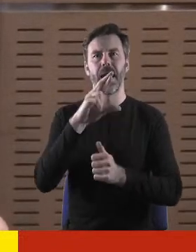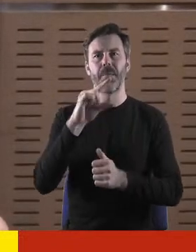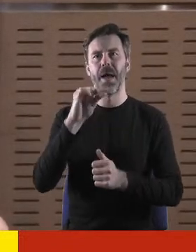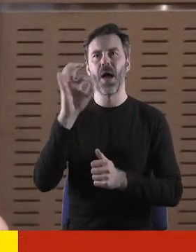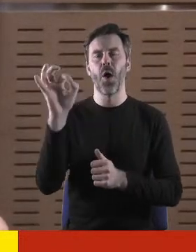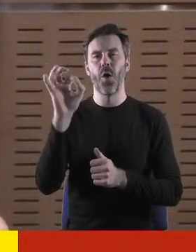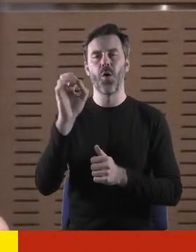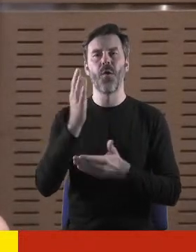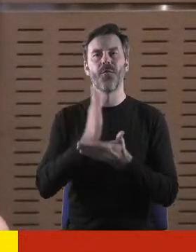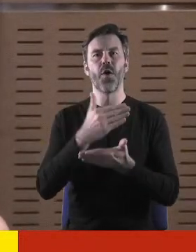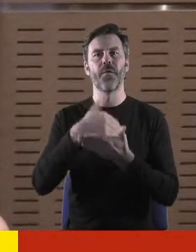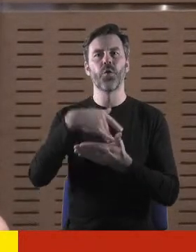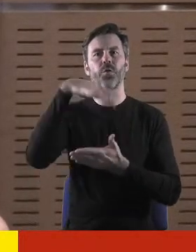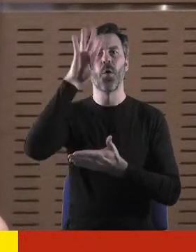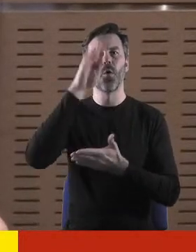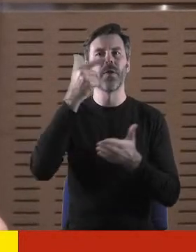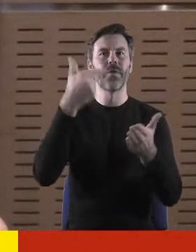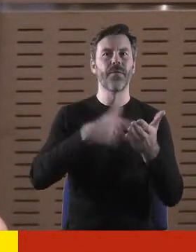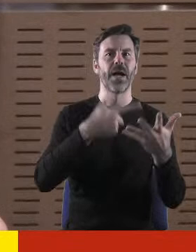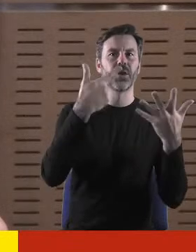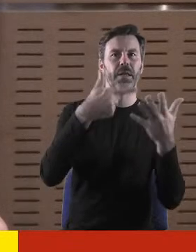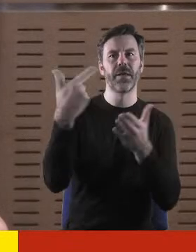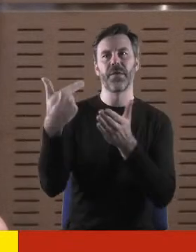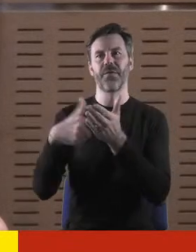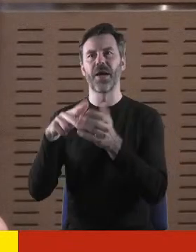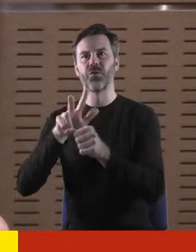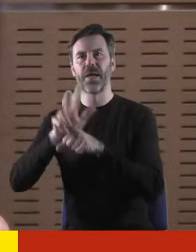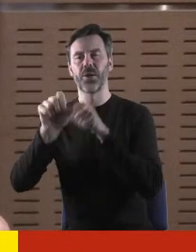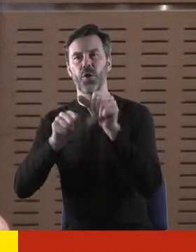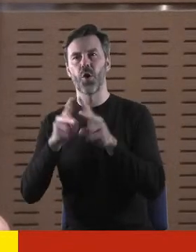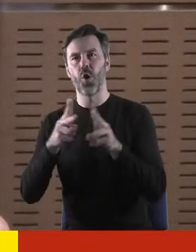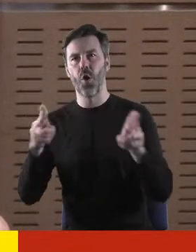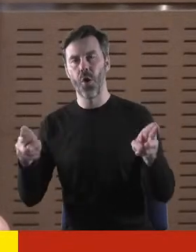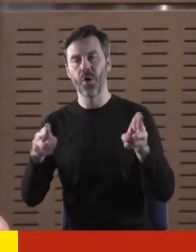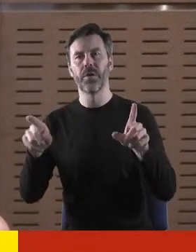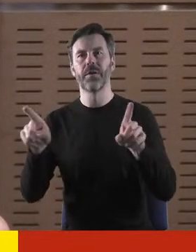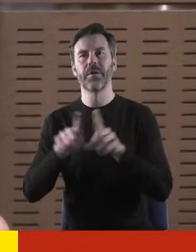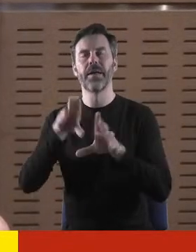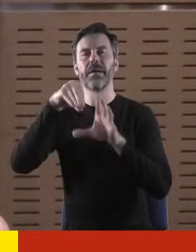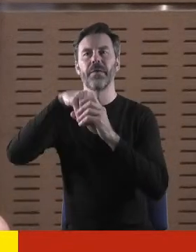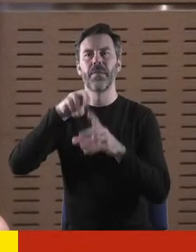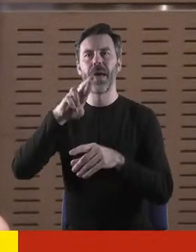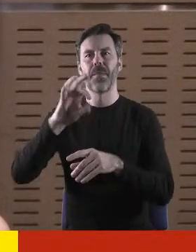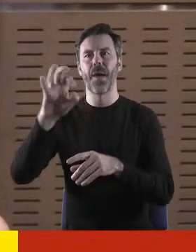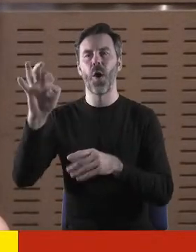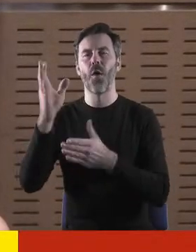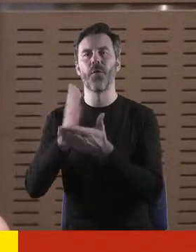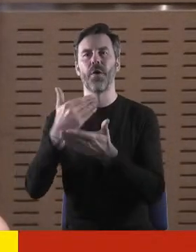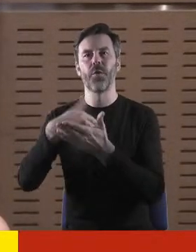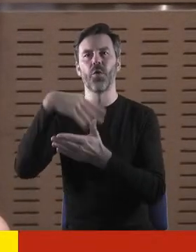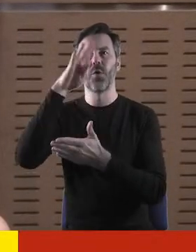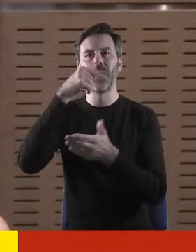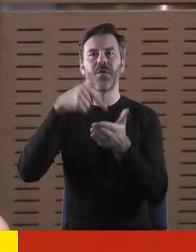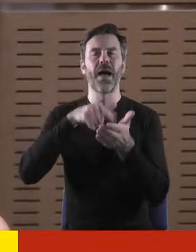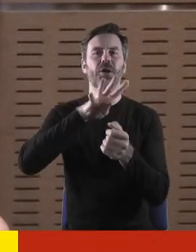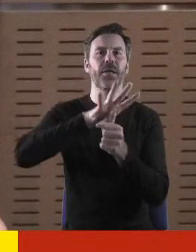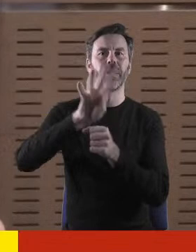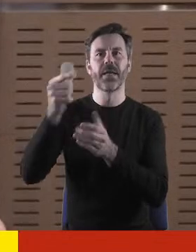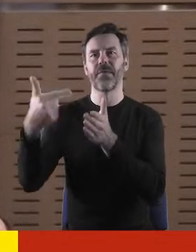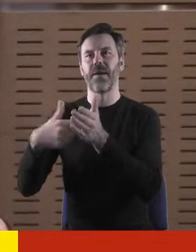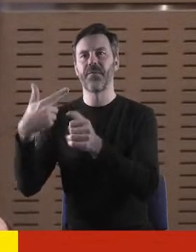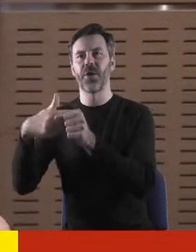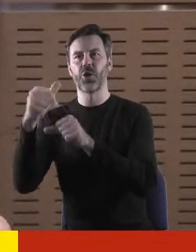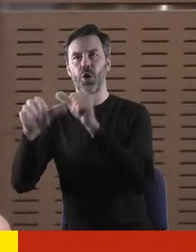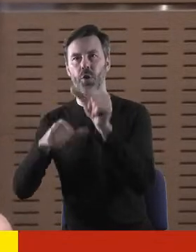województwa łódzkiego 2007-2013, zadań realizowanych w ramach RPO województwa łódzkiego 2014-2020,